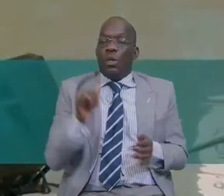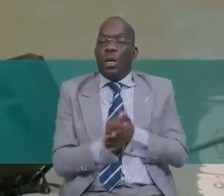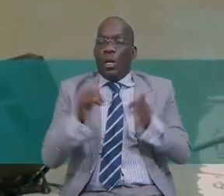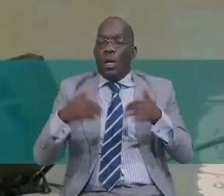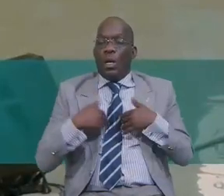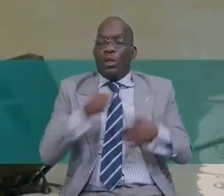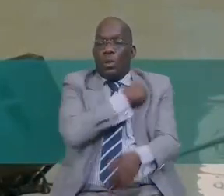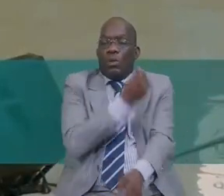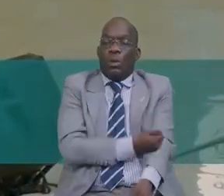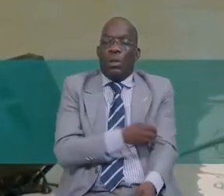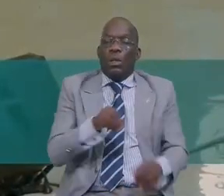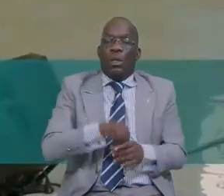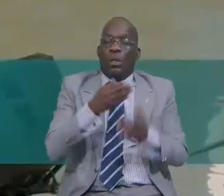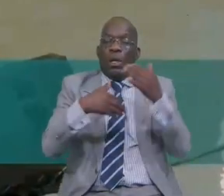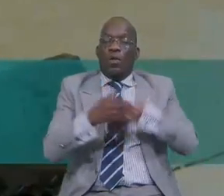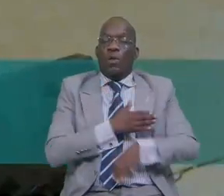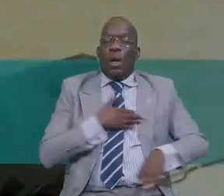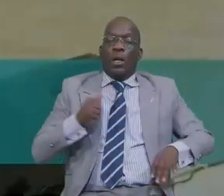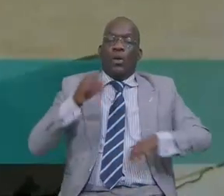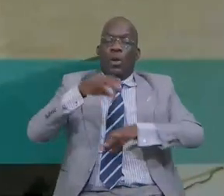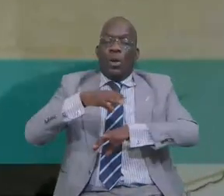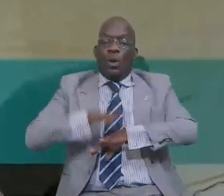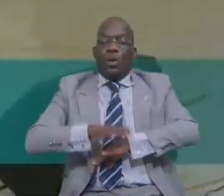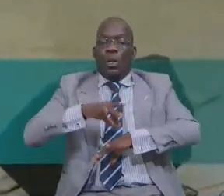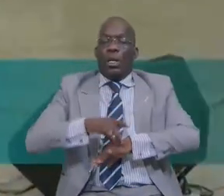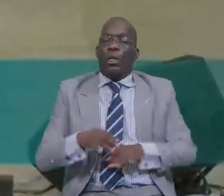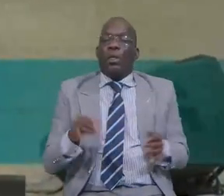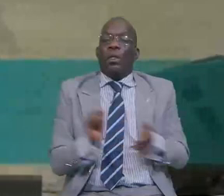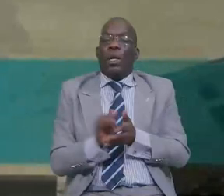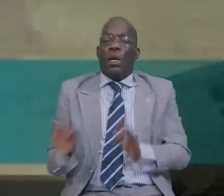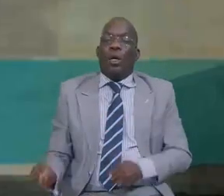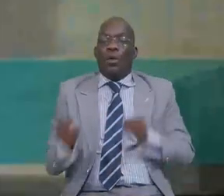Celui qui a l'autorité au ciel et sur la terre. Et qui t'a mis,